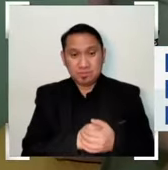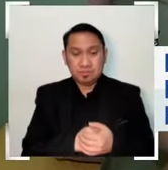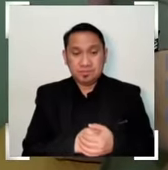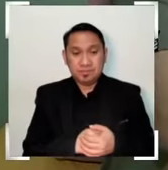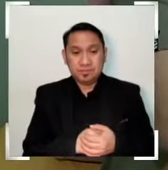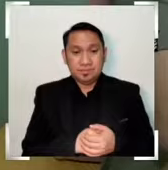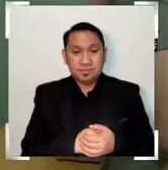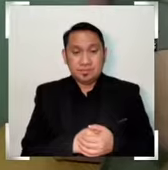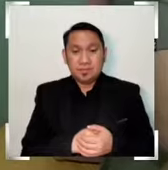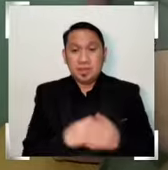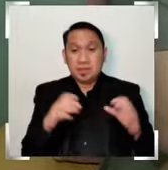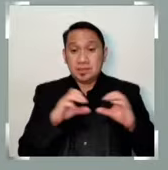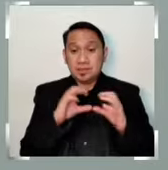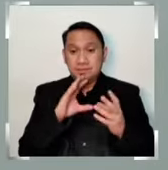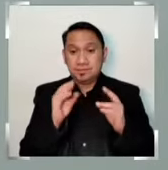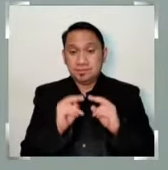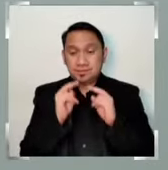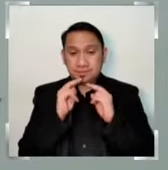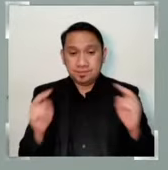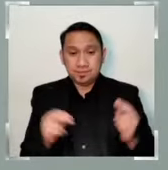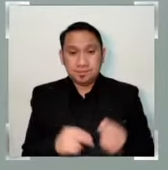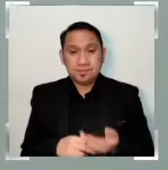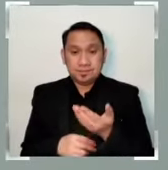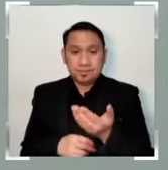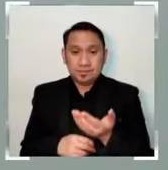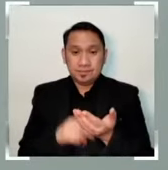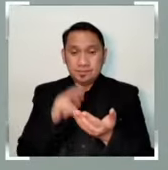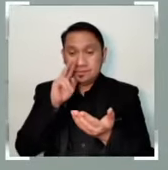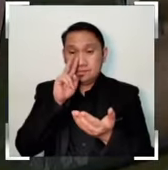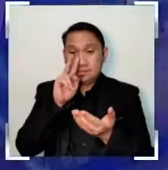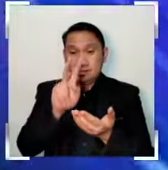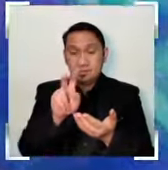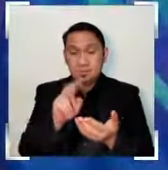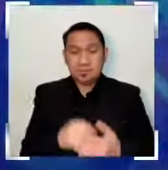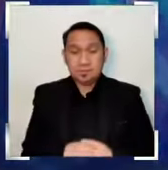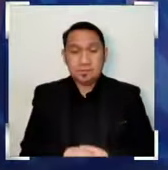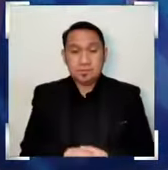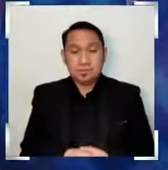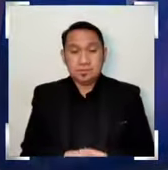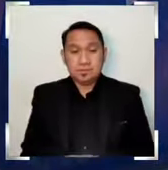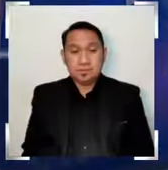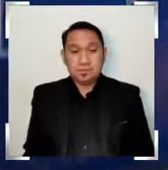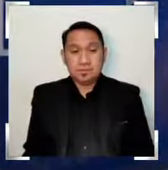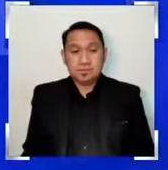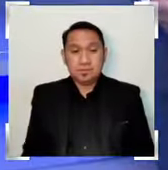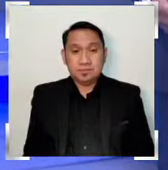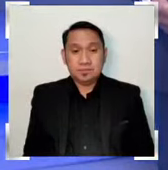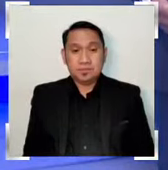Para sa GMA Integrated News, John Consulta ang inyong saksi.